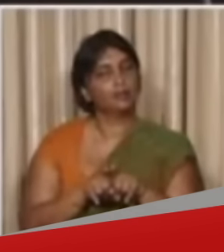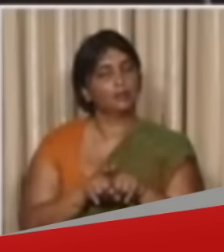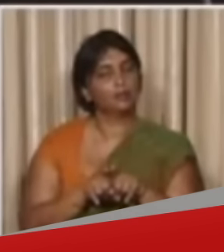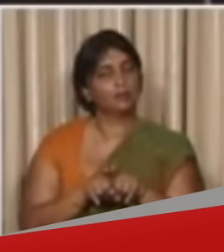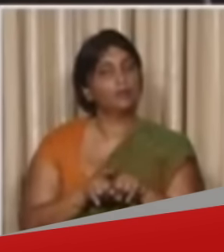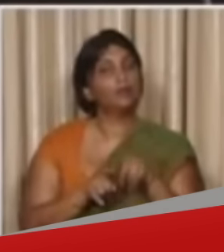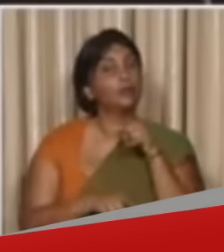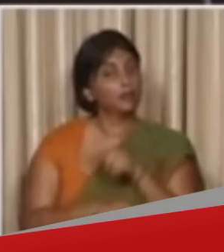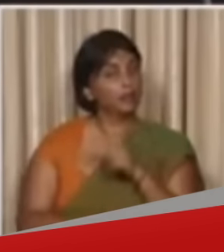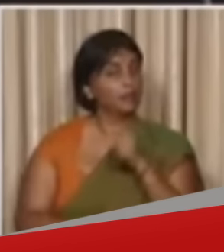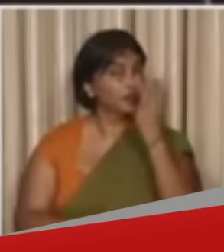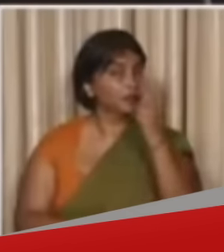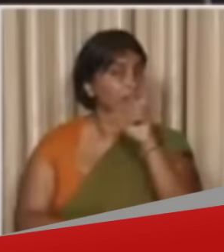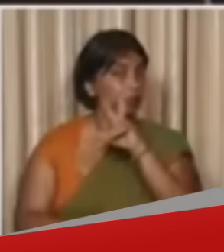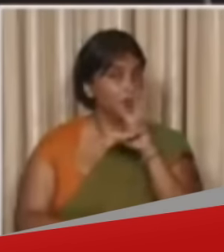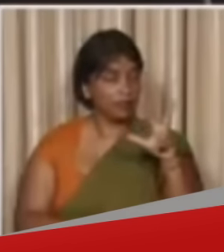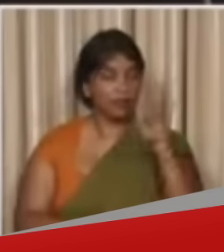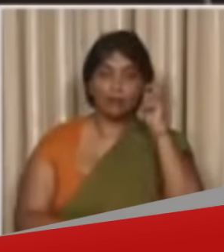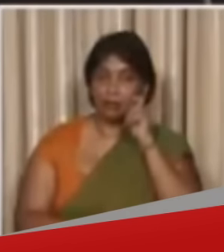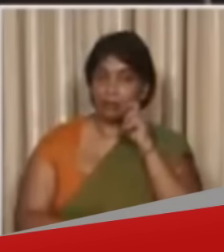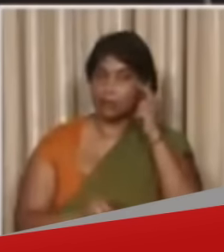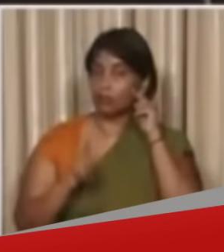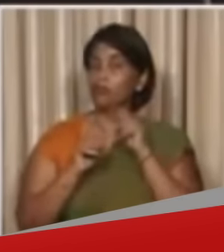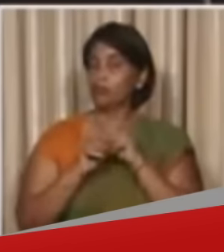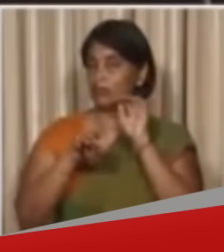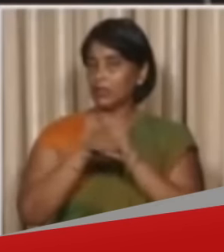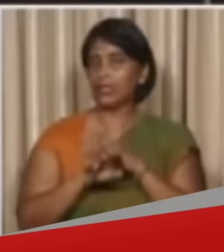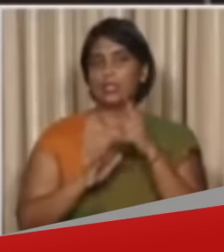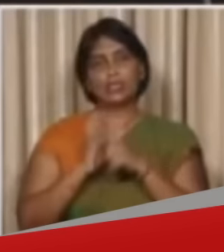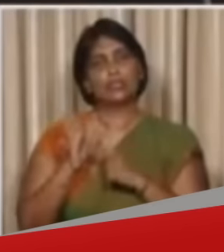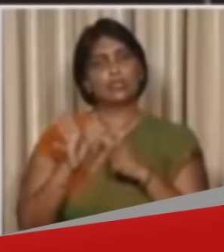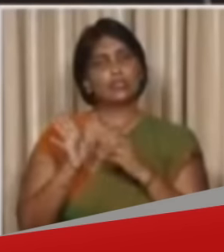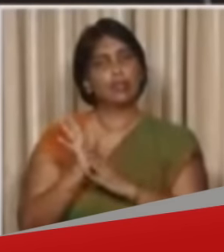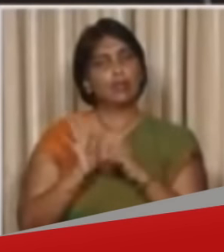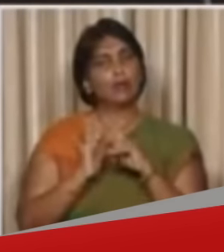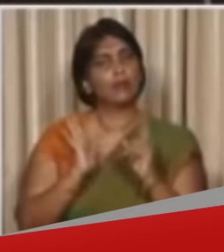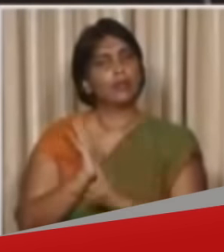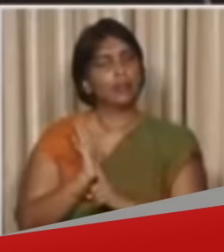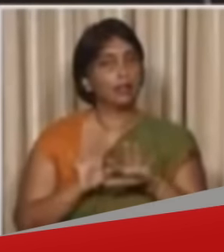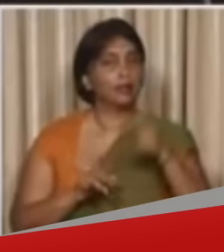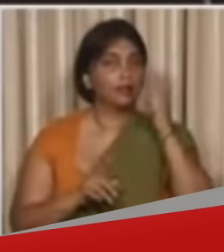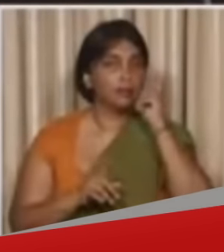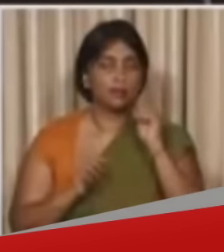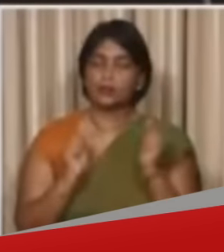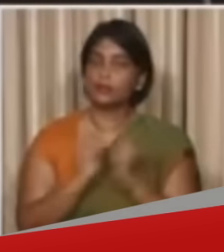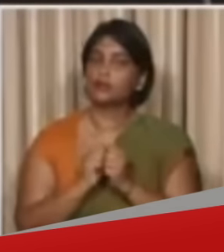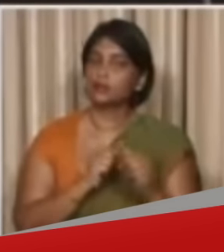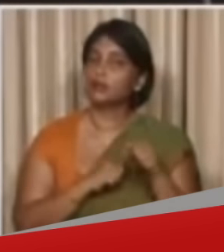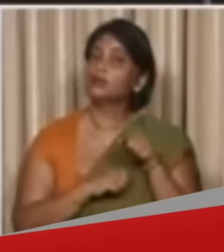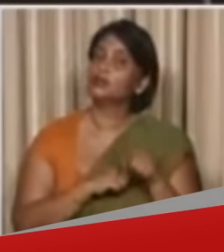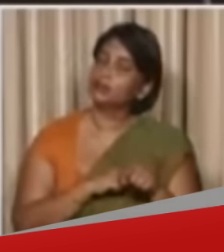ඒ 2018 ත්‍රස්තවාදී කියලා විදිහට අඳුනගත්තු ජමීල් දැන් ත්‍රස්තවාදී කටයුතු